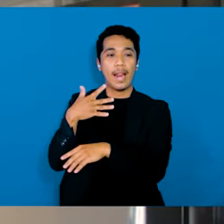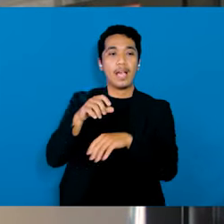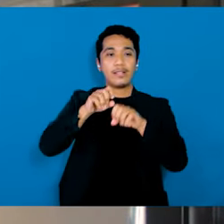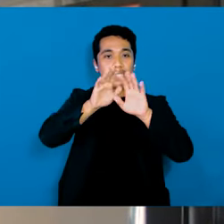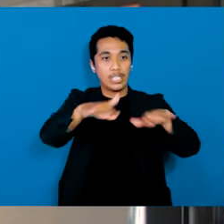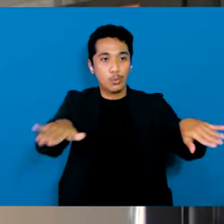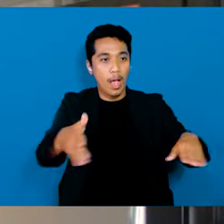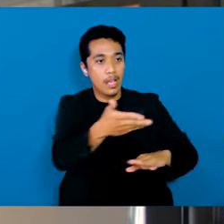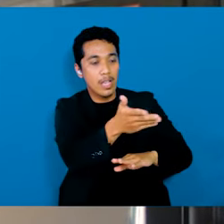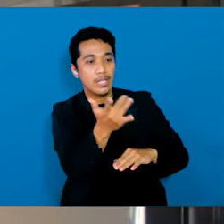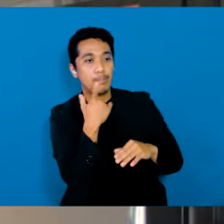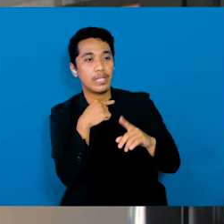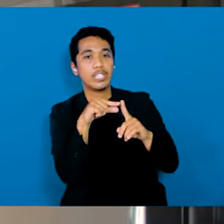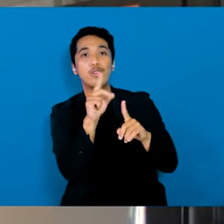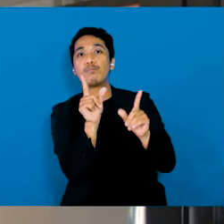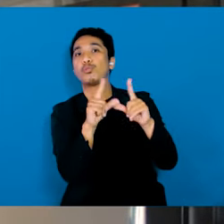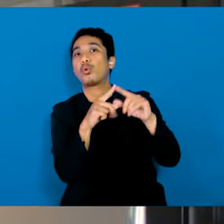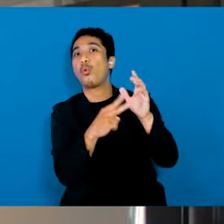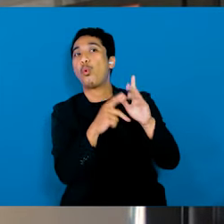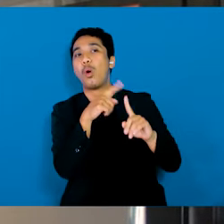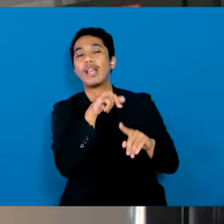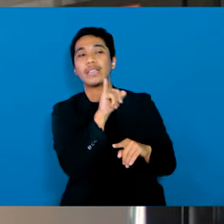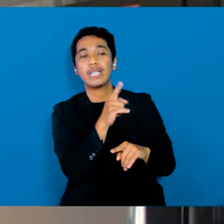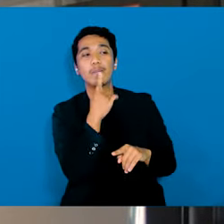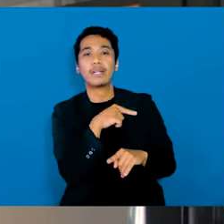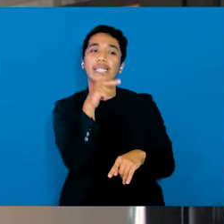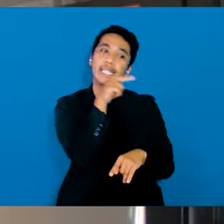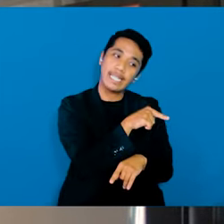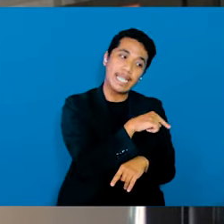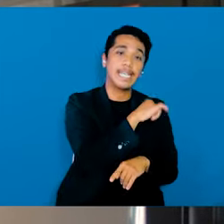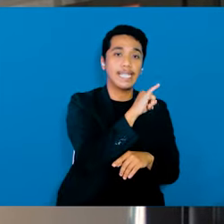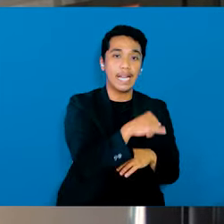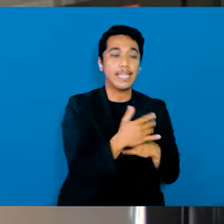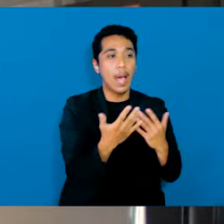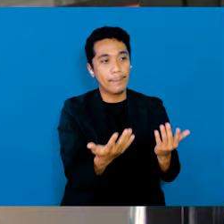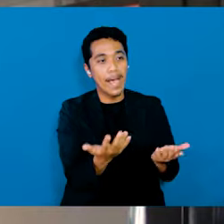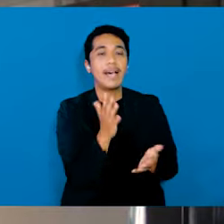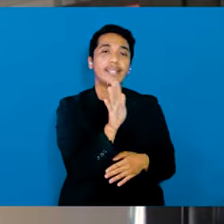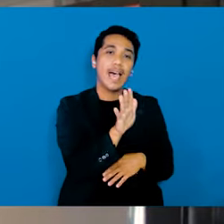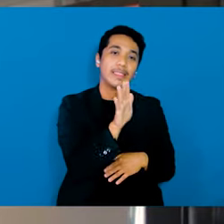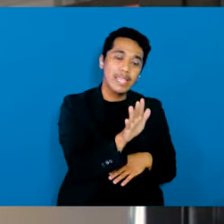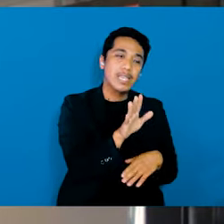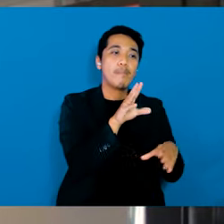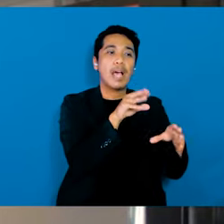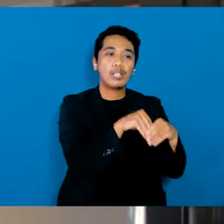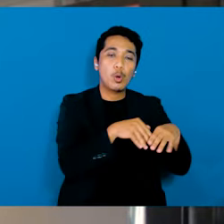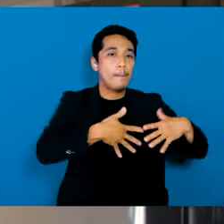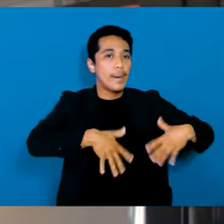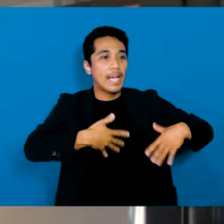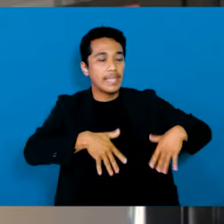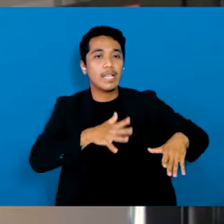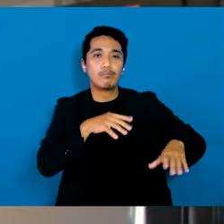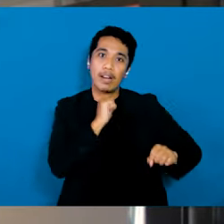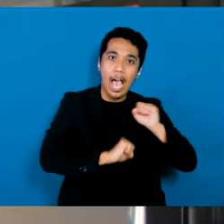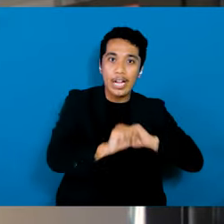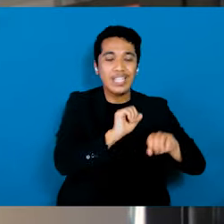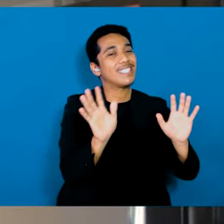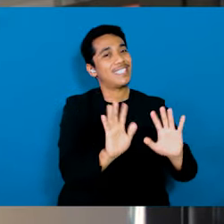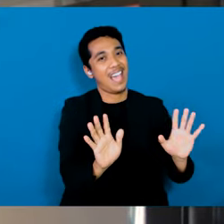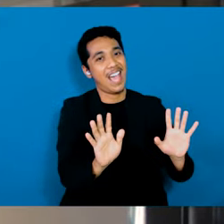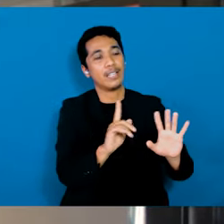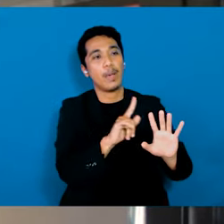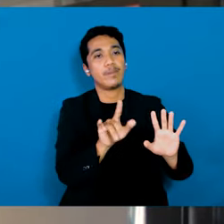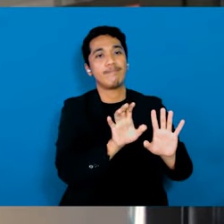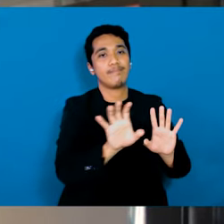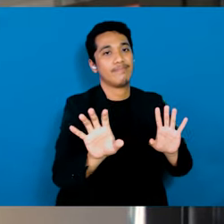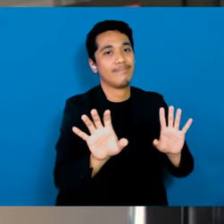lain, kondisinya Purwanti seperti ini, jadi dia akan mengambil di bagian yang ini ya, begitu. Nah, ini